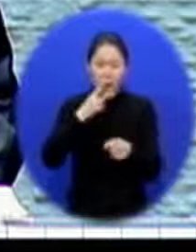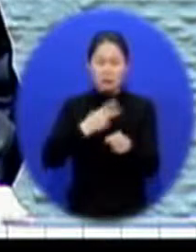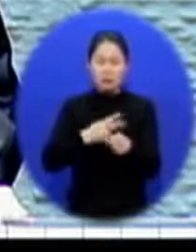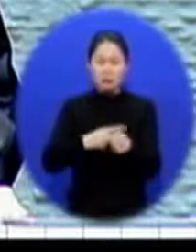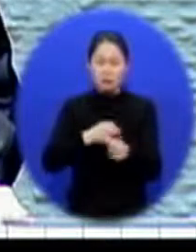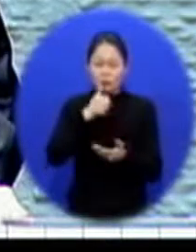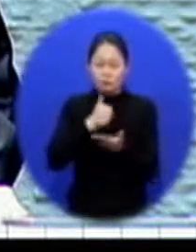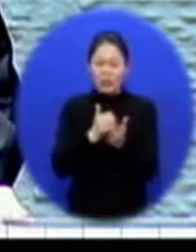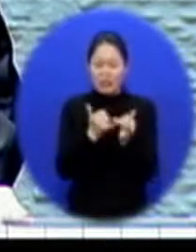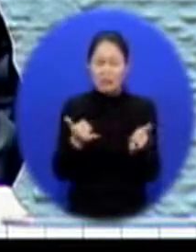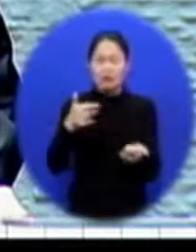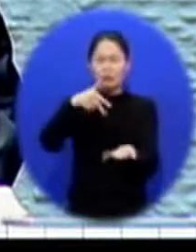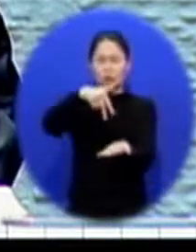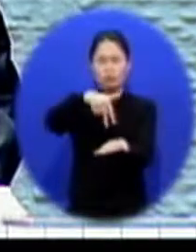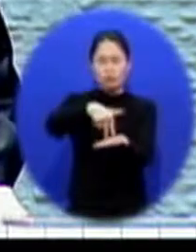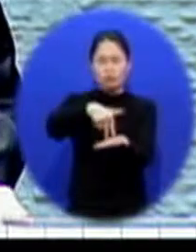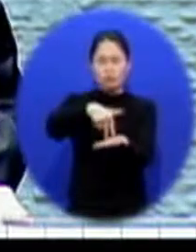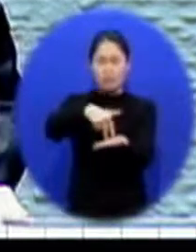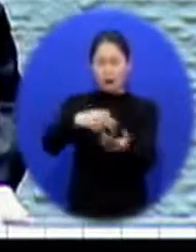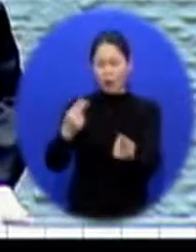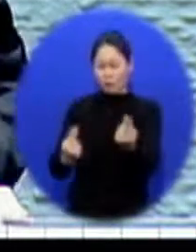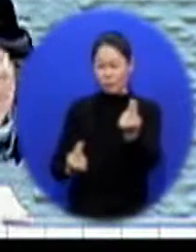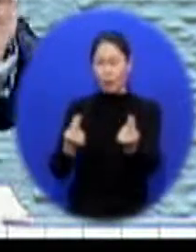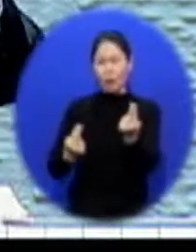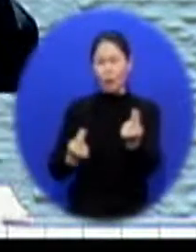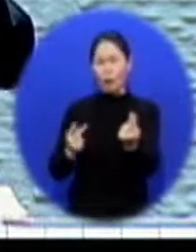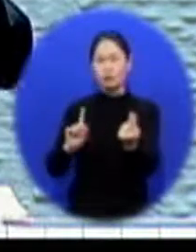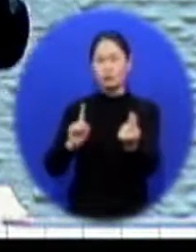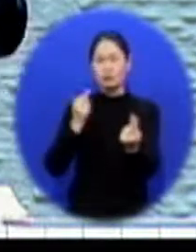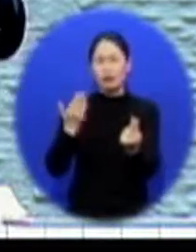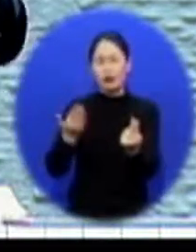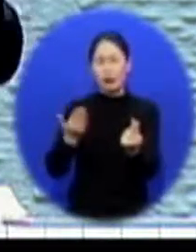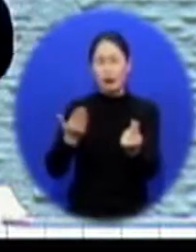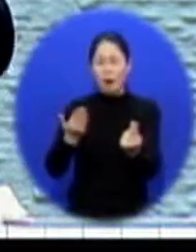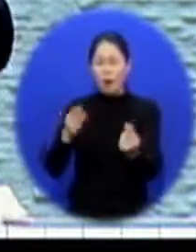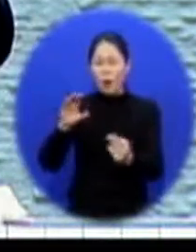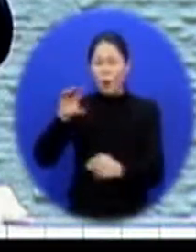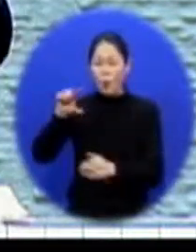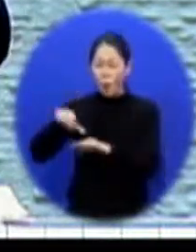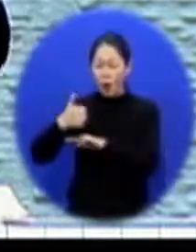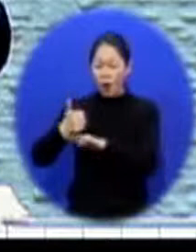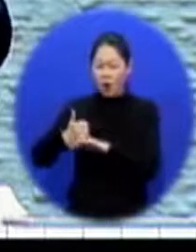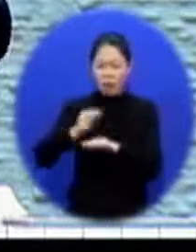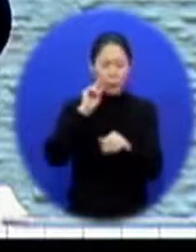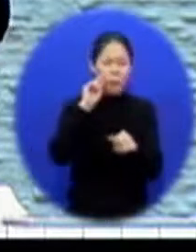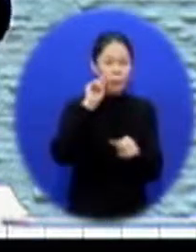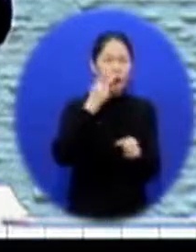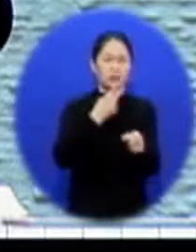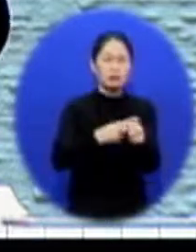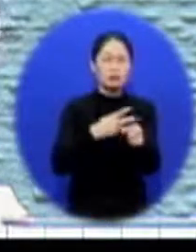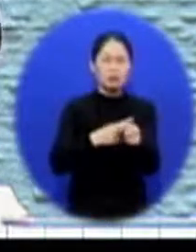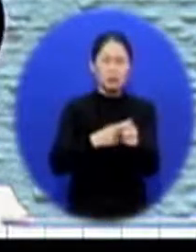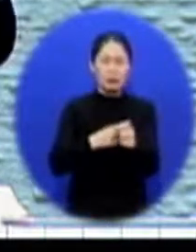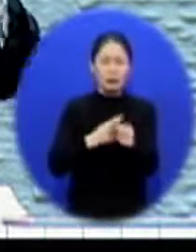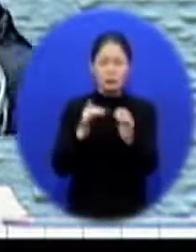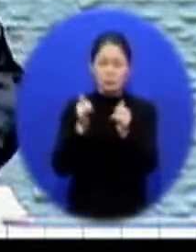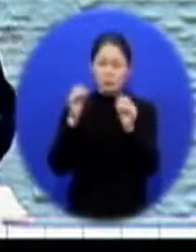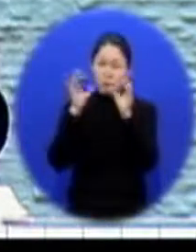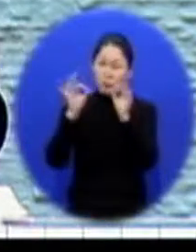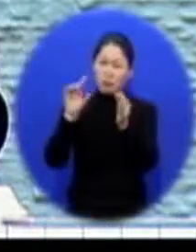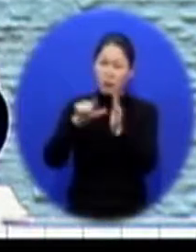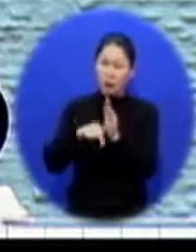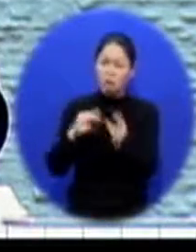삽니다 얼마나 비교가 되어 아그립바 왕과 사도바울 얼마나 비교가 되어 사람들의 눈에 보기에는 얼마나